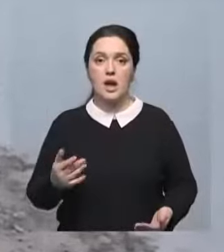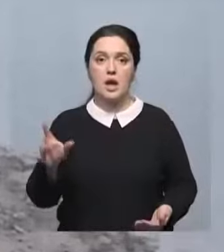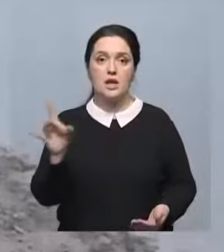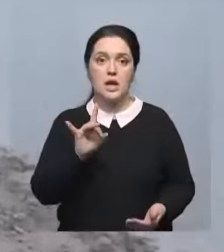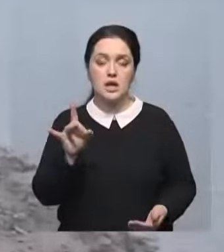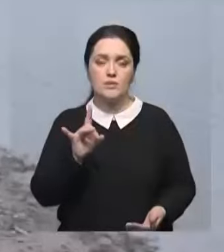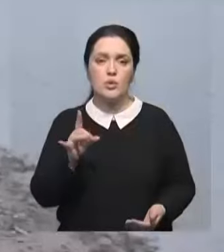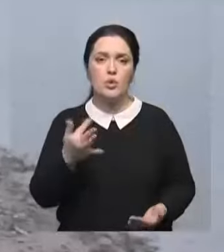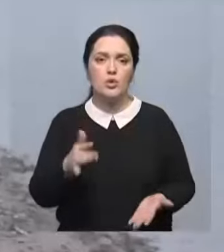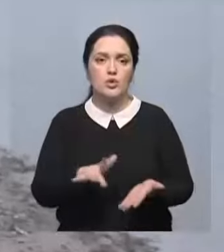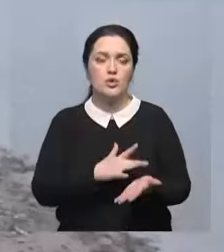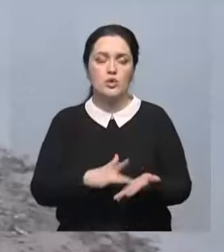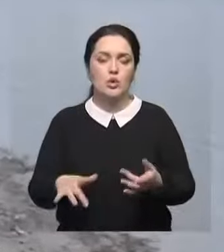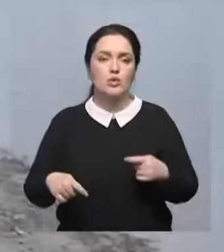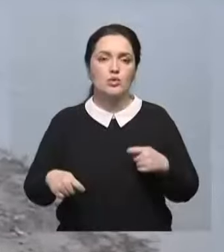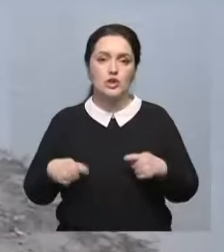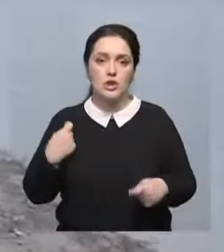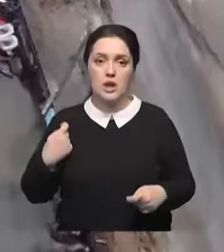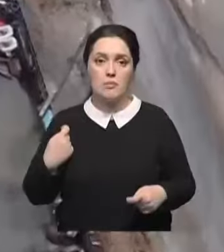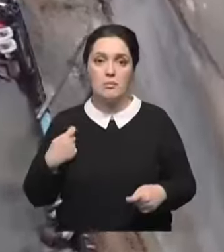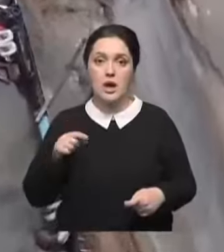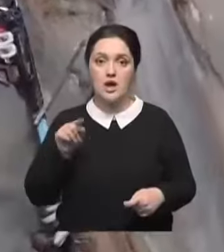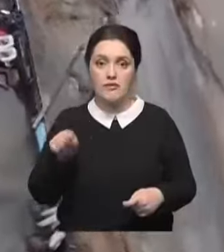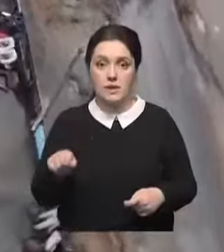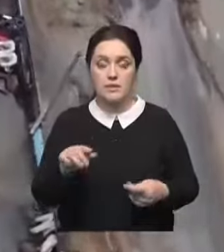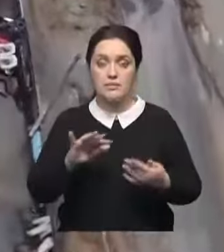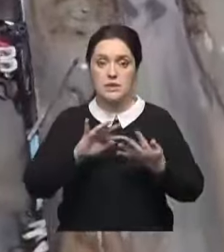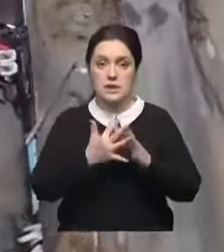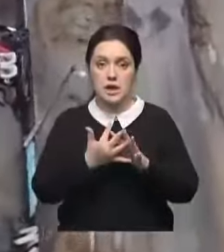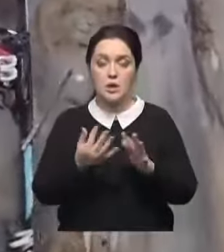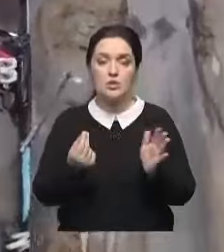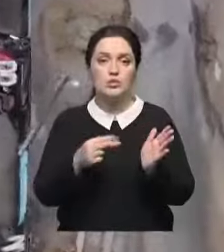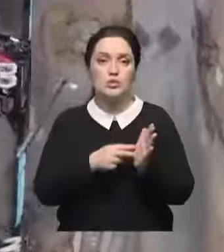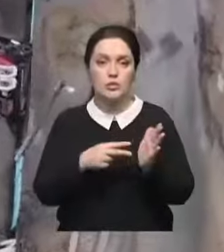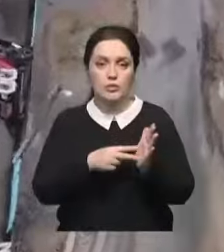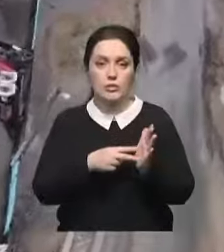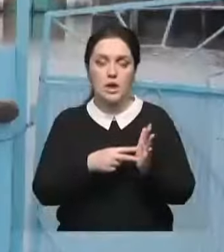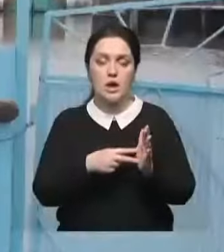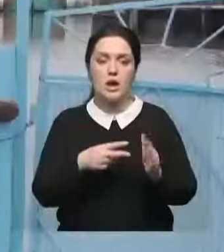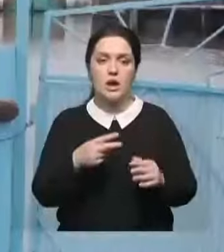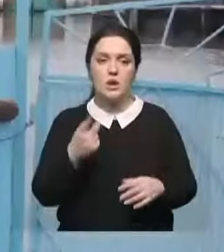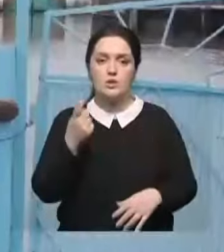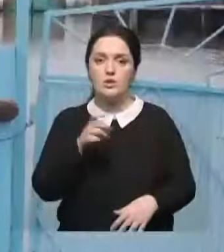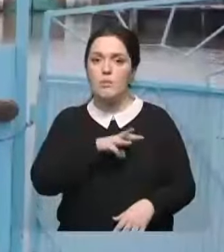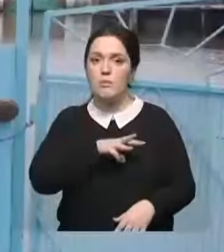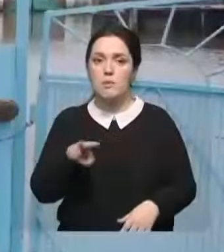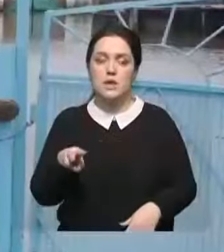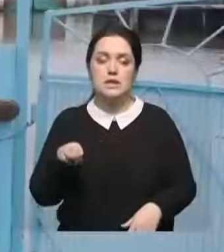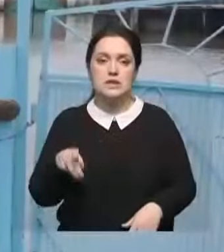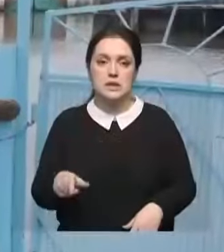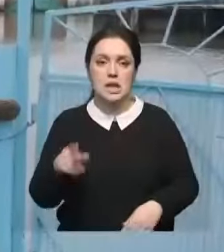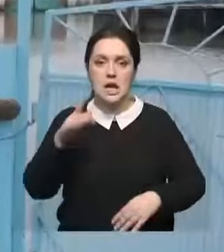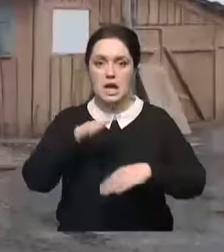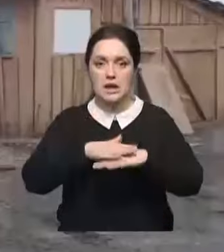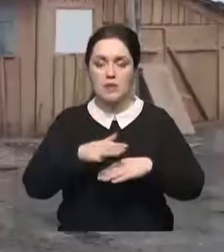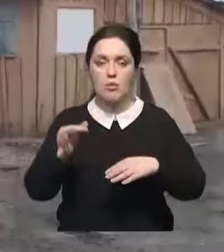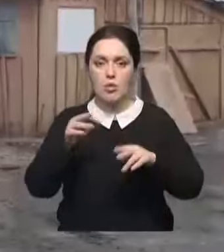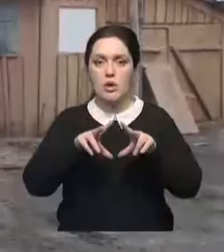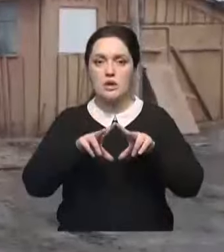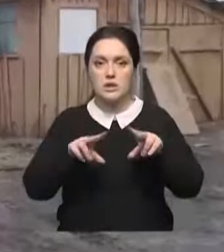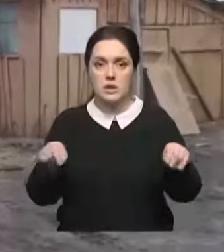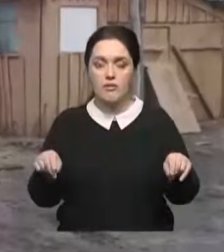размерах нанесенного стихией ущерба, то только в этом селе его сумма превысила 100 миллионов тенге. Аким области заверяют, что